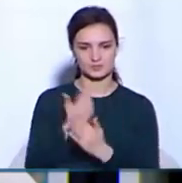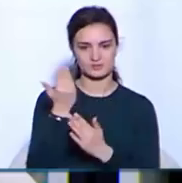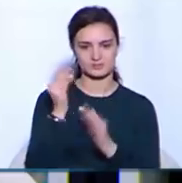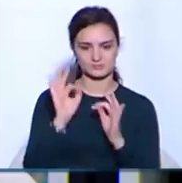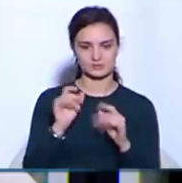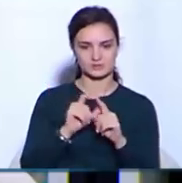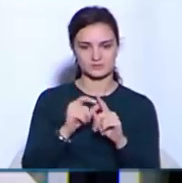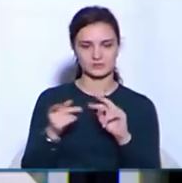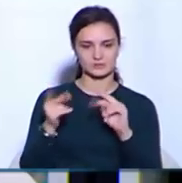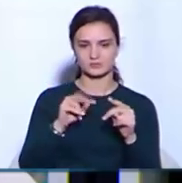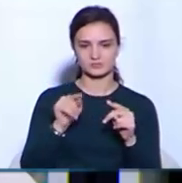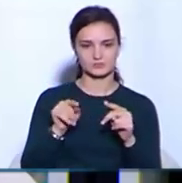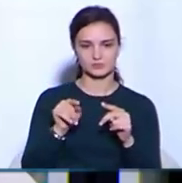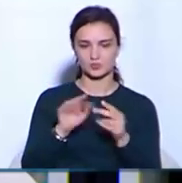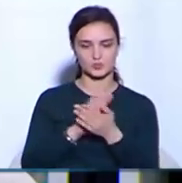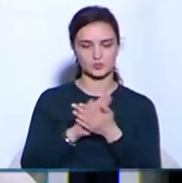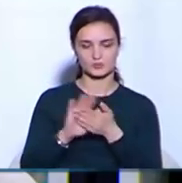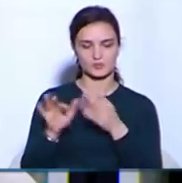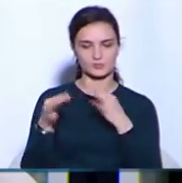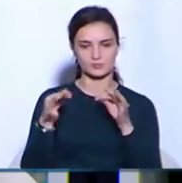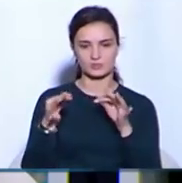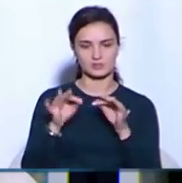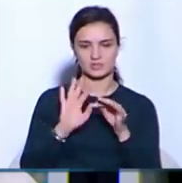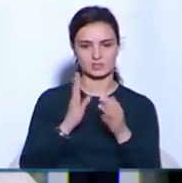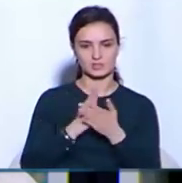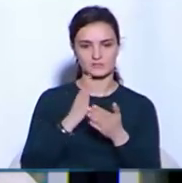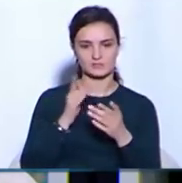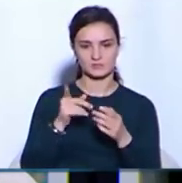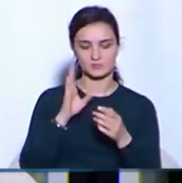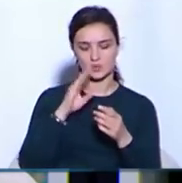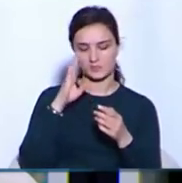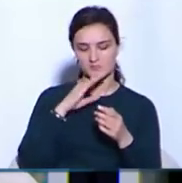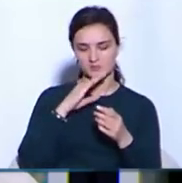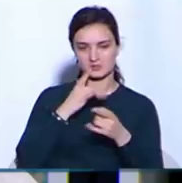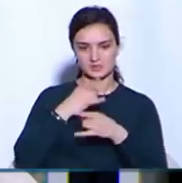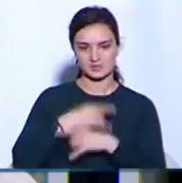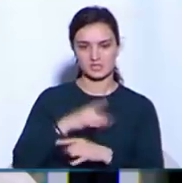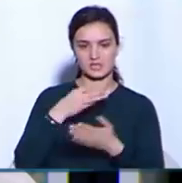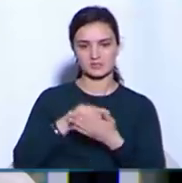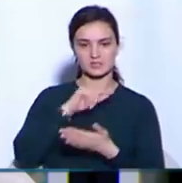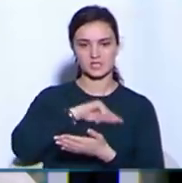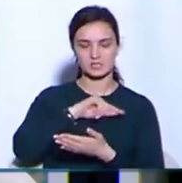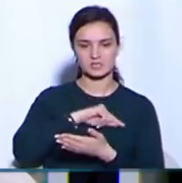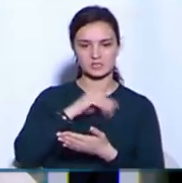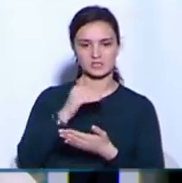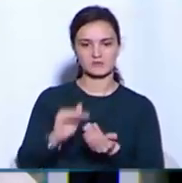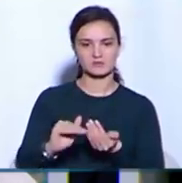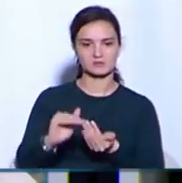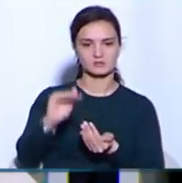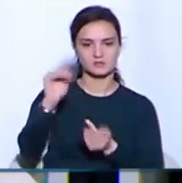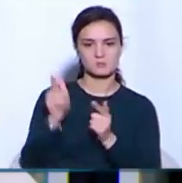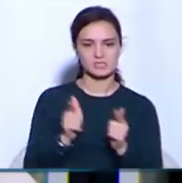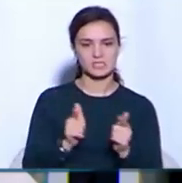სიტყვა ჩავანაცვლეთ, რომ ის სულაც არ არის სუფთა ფურცელი. მას თანდაყოლილი მშობლებისგან თავისი ტემპერამენტი, პრიორიტეტები,